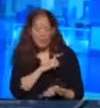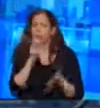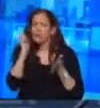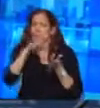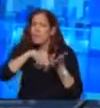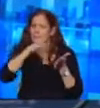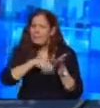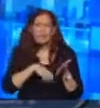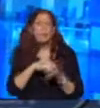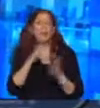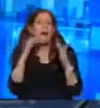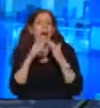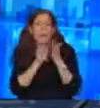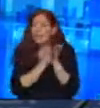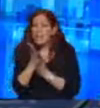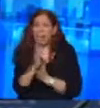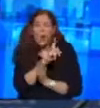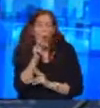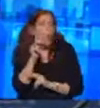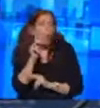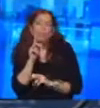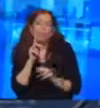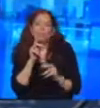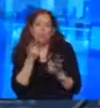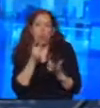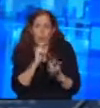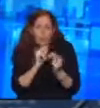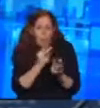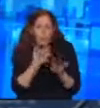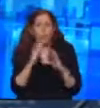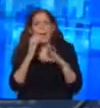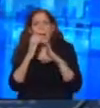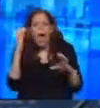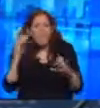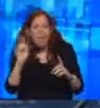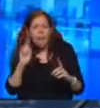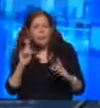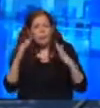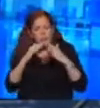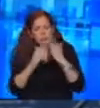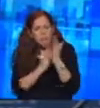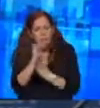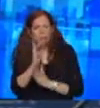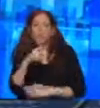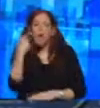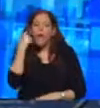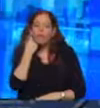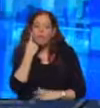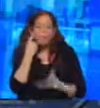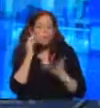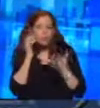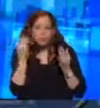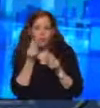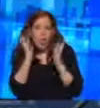מיסים, גרים בבתי קבע. לא מדובר פה על אפילו קרוונים. יש כאן עוולה חמורה ואנחנו כולנו